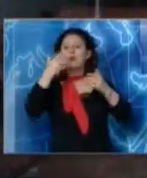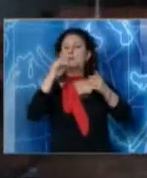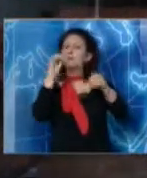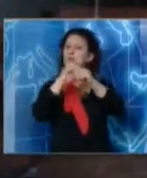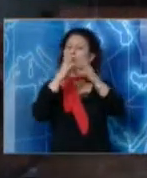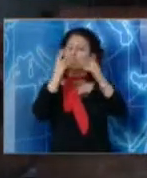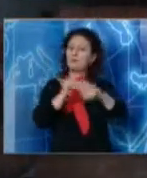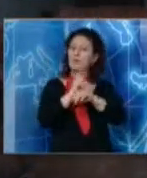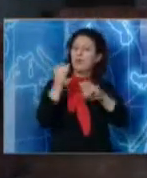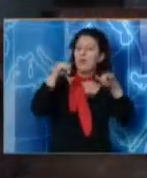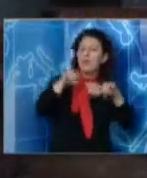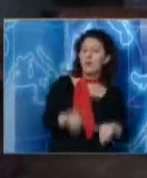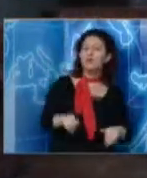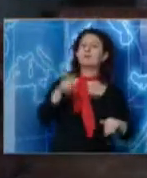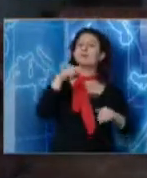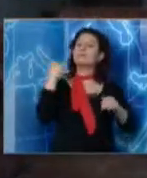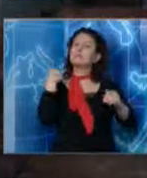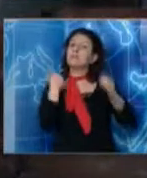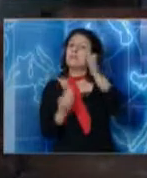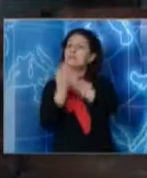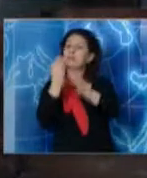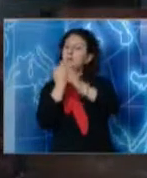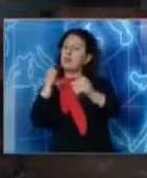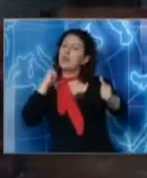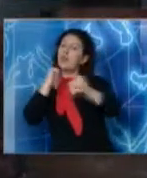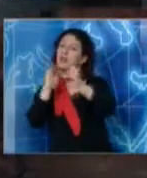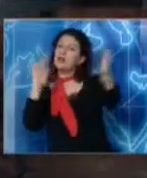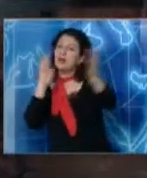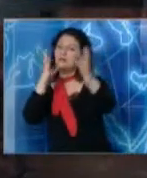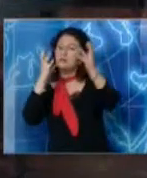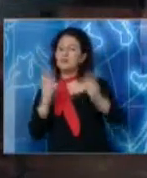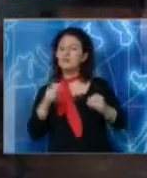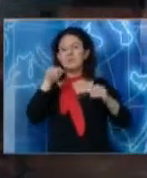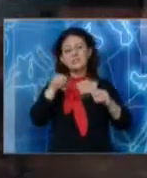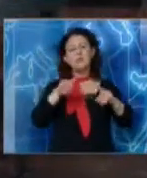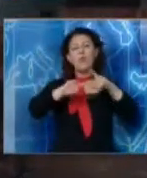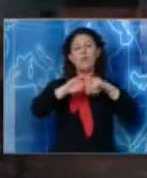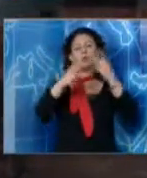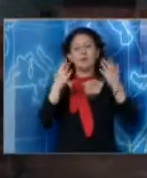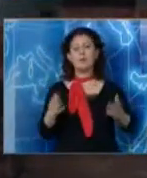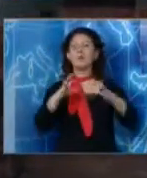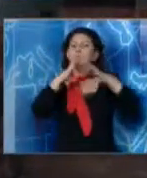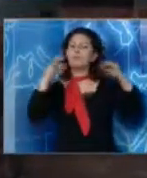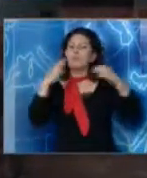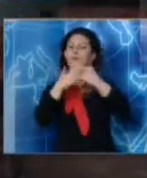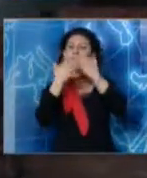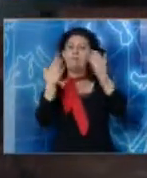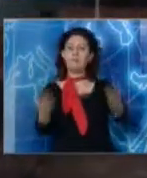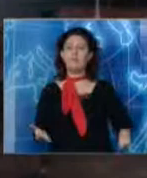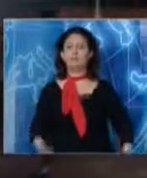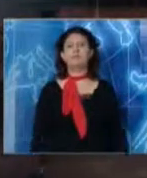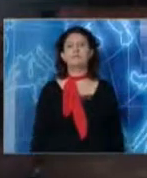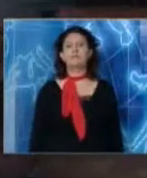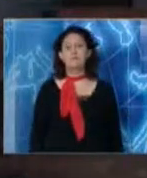noktalamanın zamanı geldi. Bizler yeni gelişmelerle tekrar karşınızda olacağız. Ancak şimdilik hoşça kalın. Mutlu akşamlar.